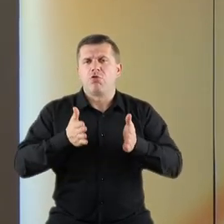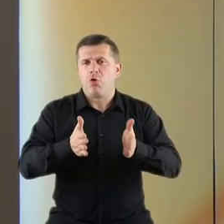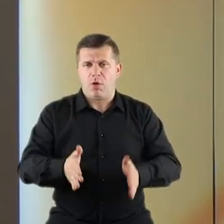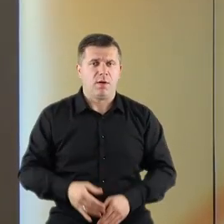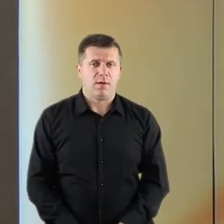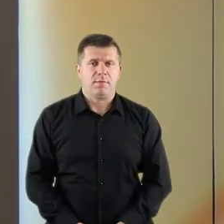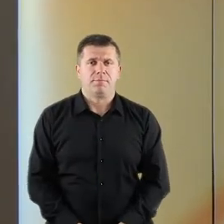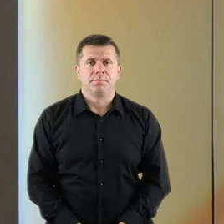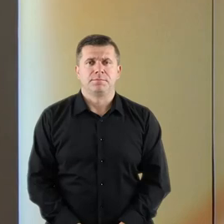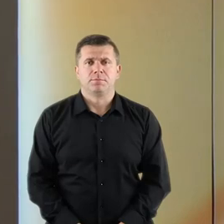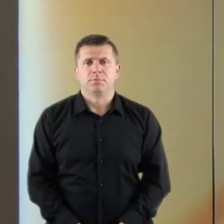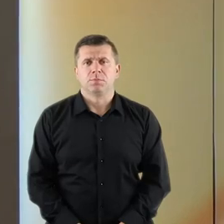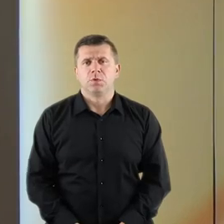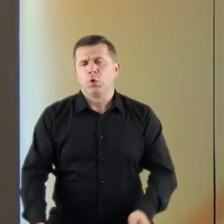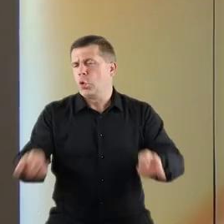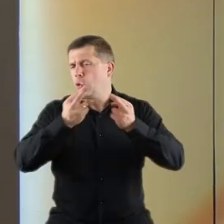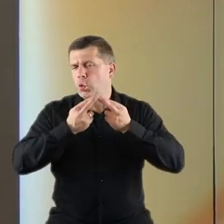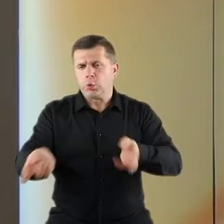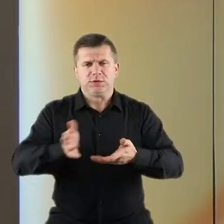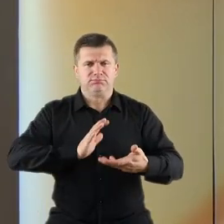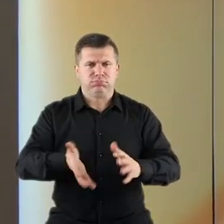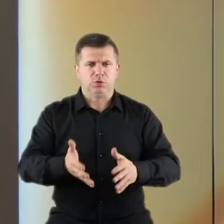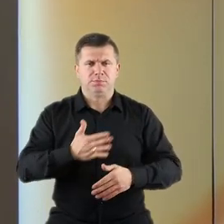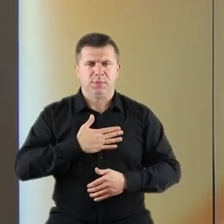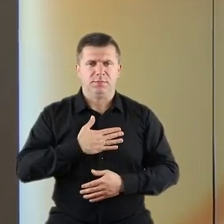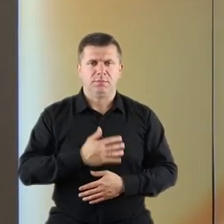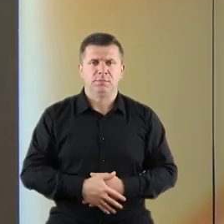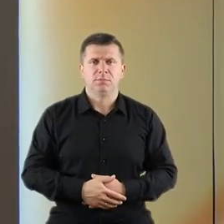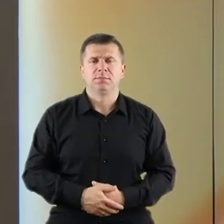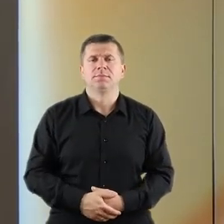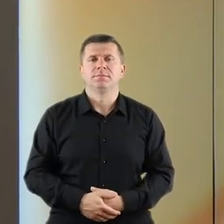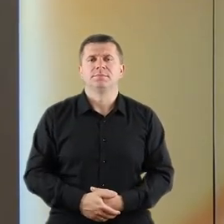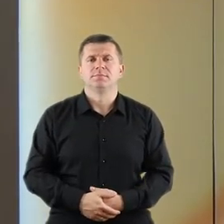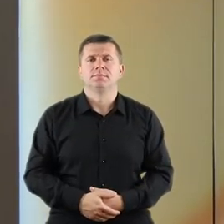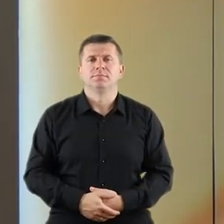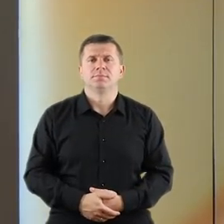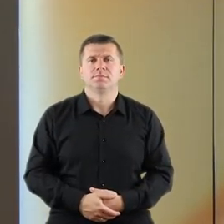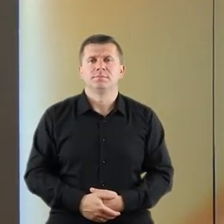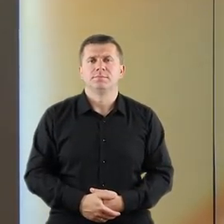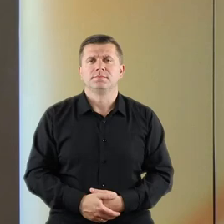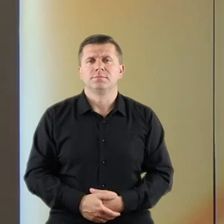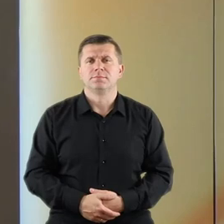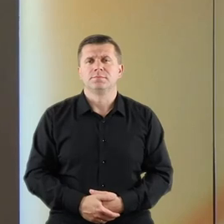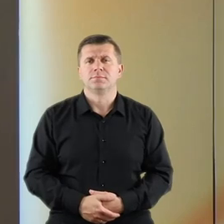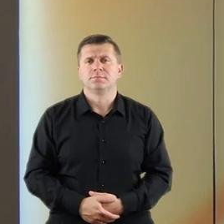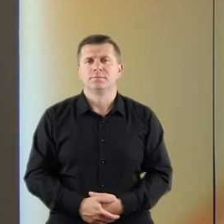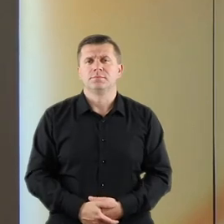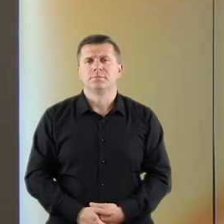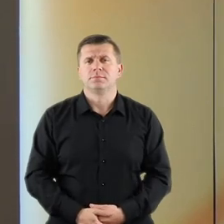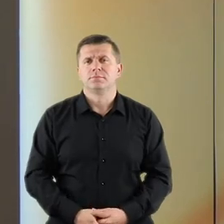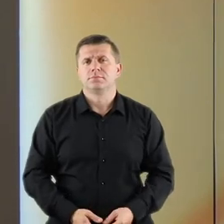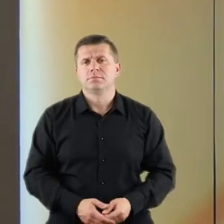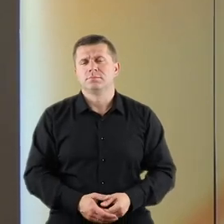w różny sposób mamy na trzy klamki na trzy krawędzie pieca wylać pod 3 węgły